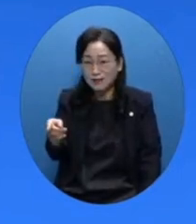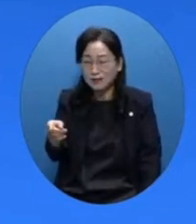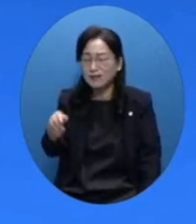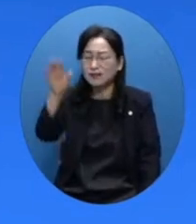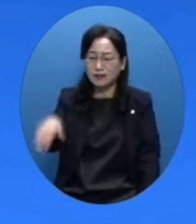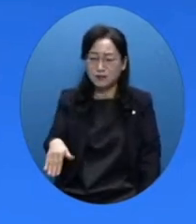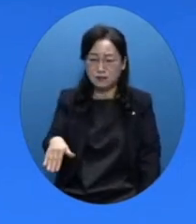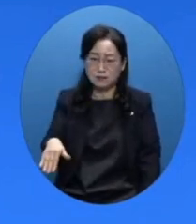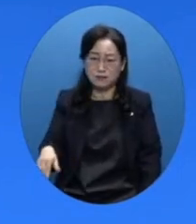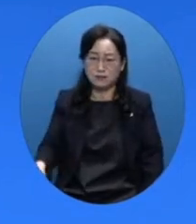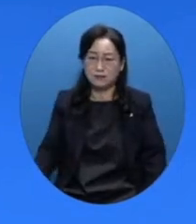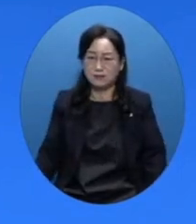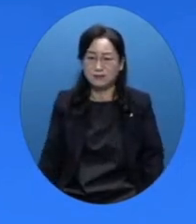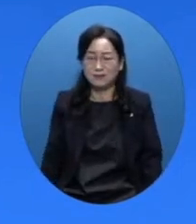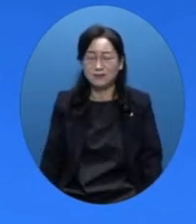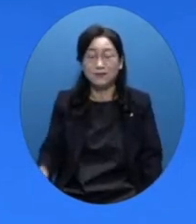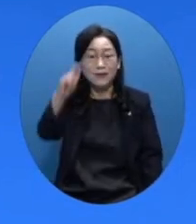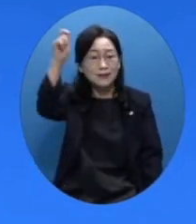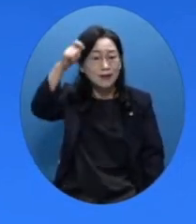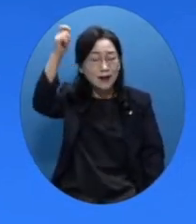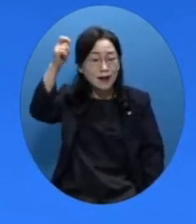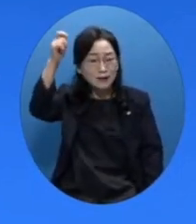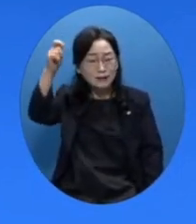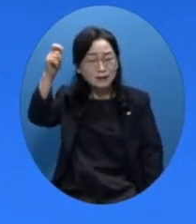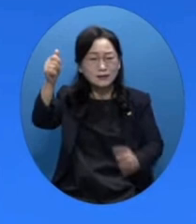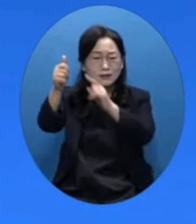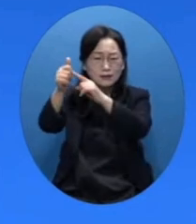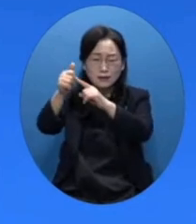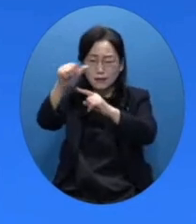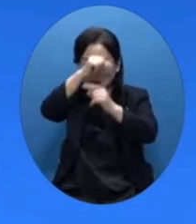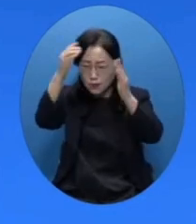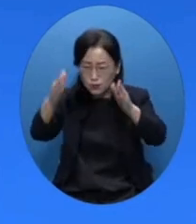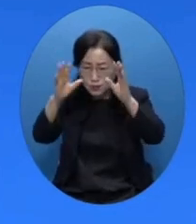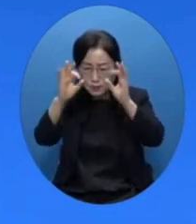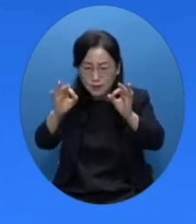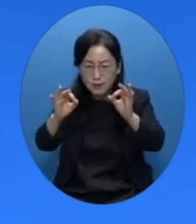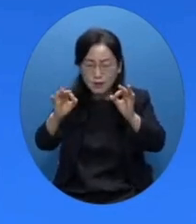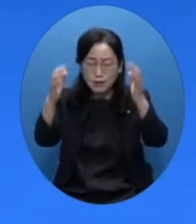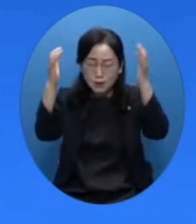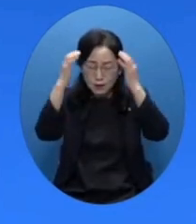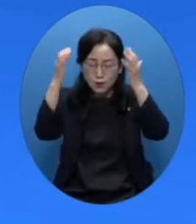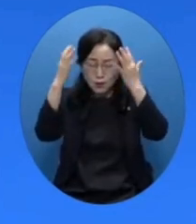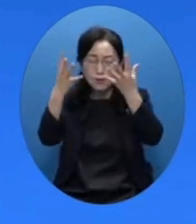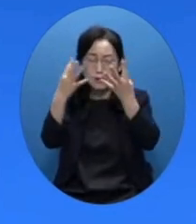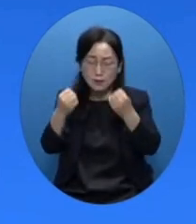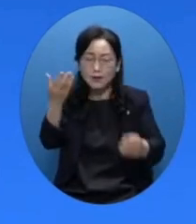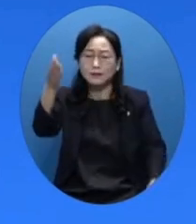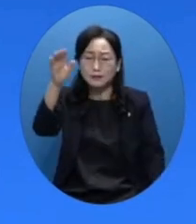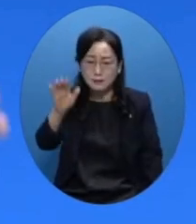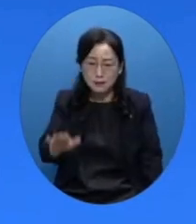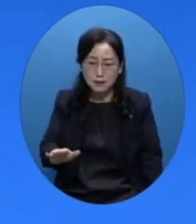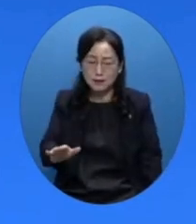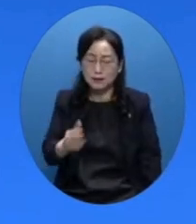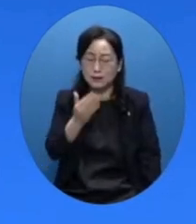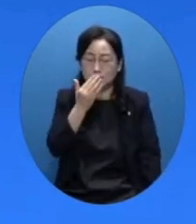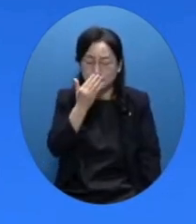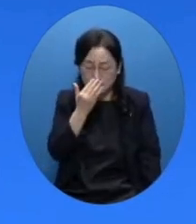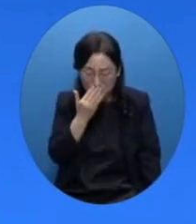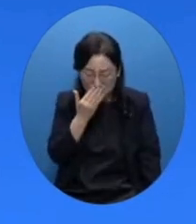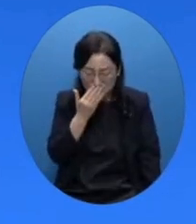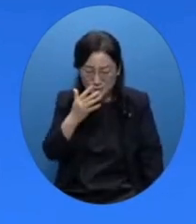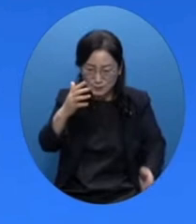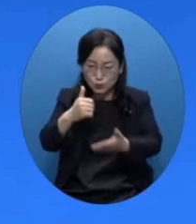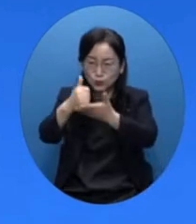낮춥니다 다시 3 동안 참 고난의 말았습니다 그러나 다신 그 모든 고난 가운데 겸 전이